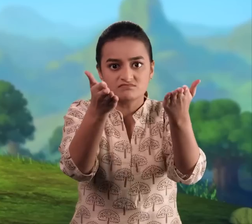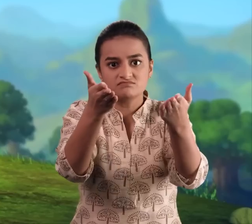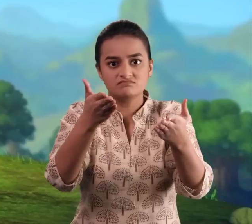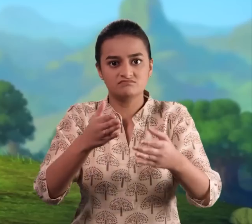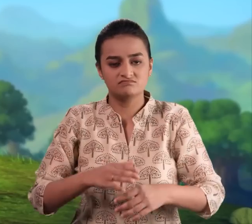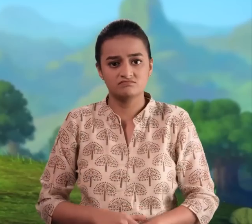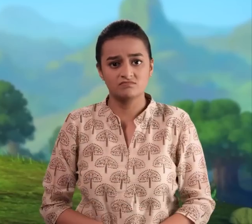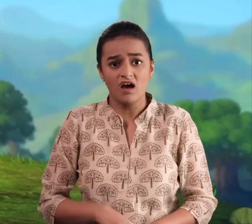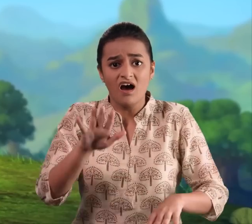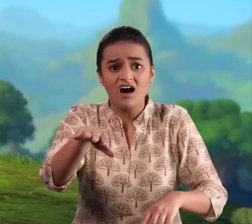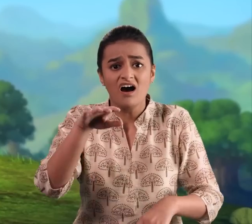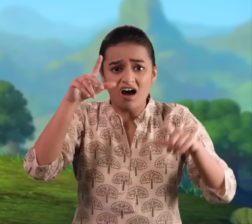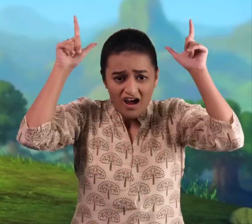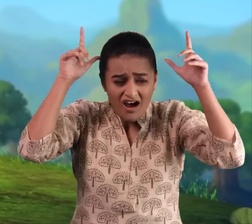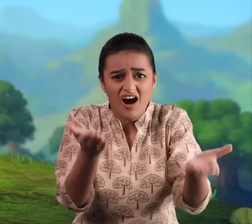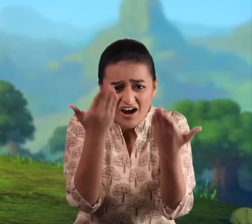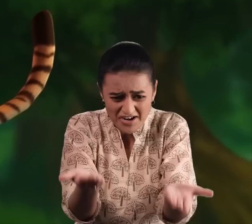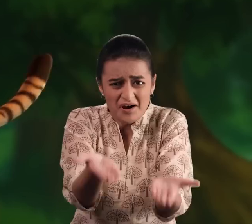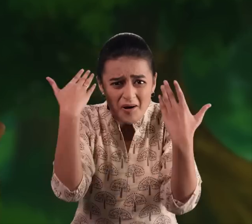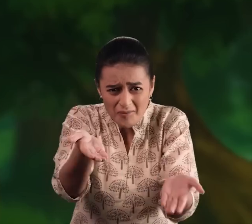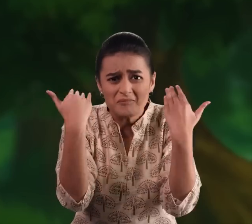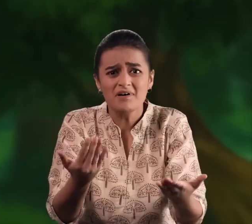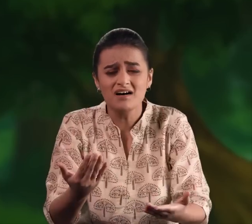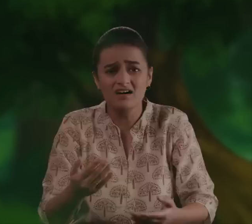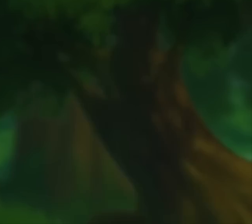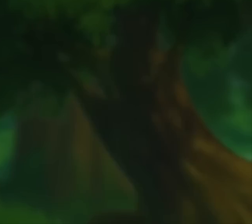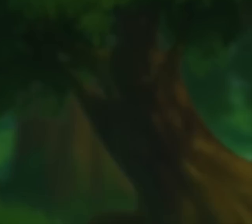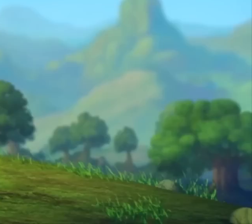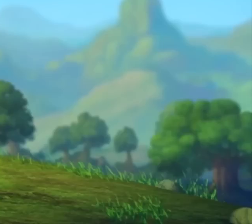महामूर्ख। उठो गंगा, उठो।